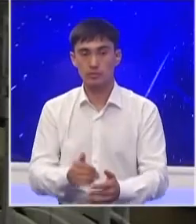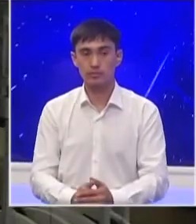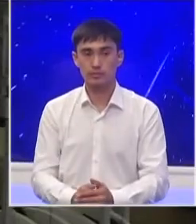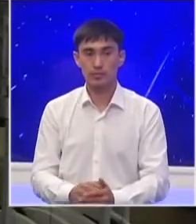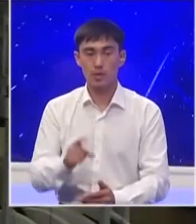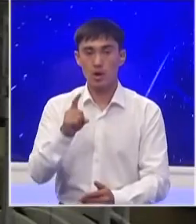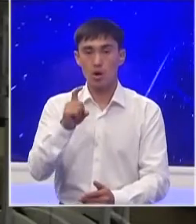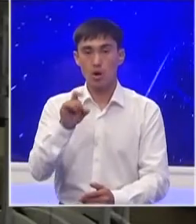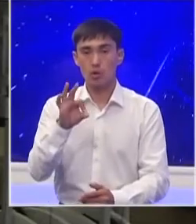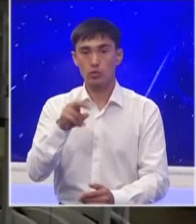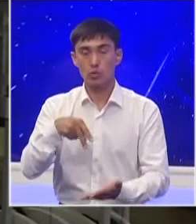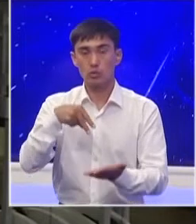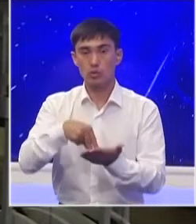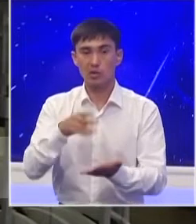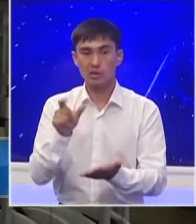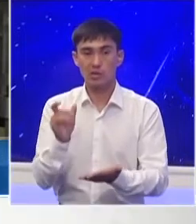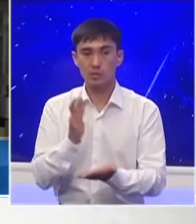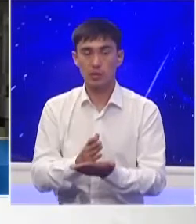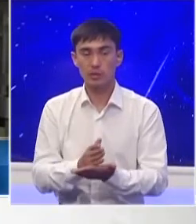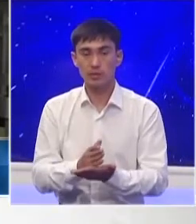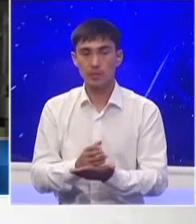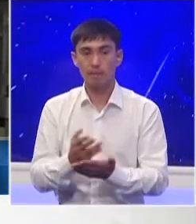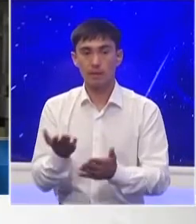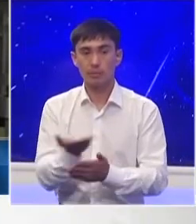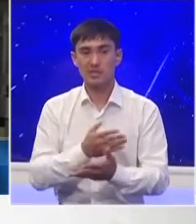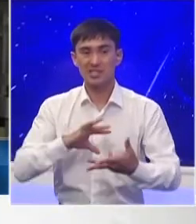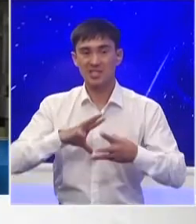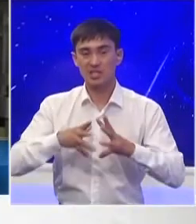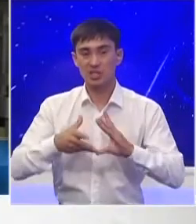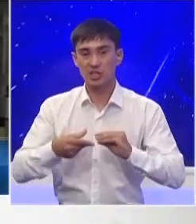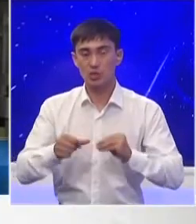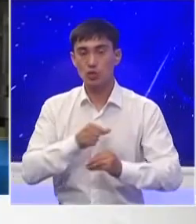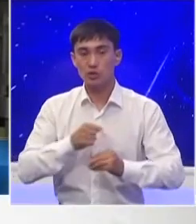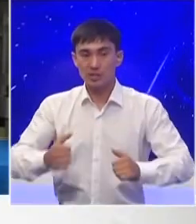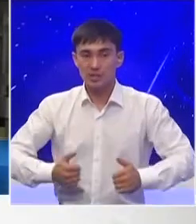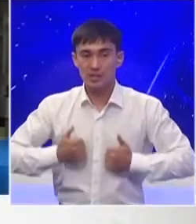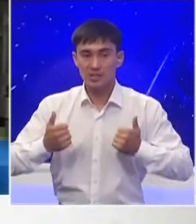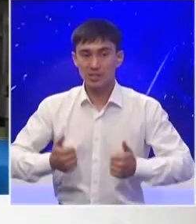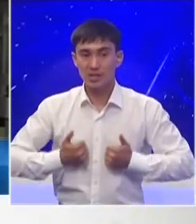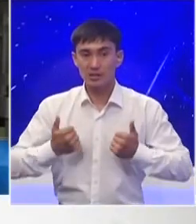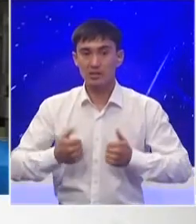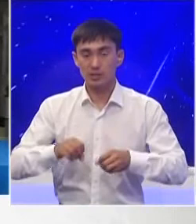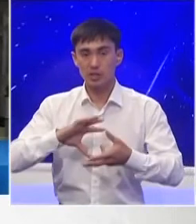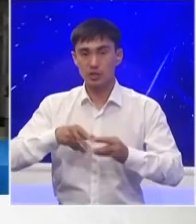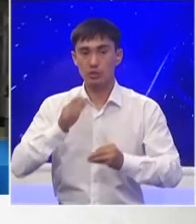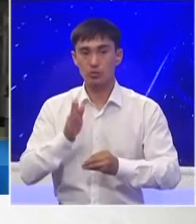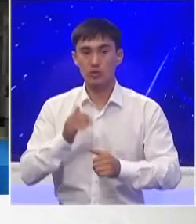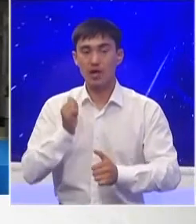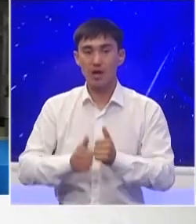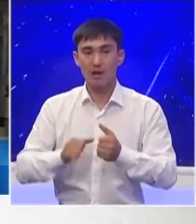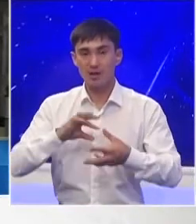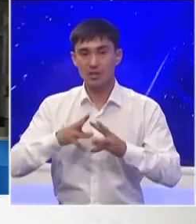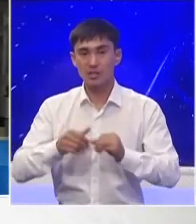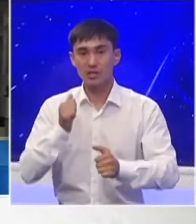Қадамға тұрған кісілер де бар. Ол да біздің нәтиже өздерінің тырысқандығынан солай нәтиже болады. Соған біз әр